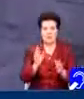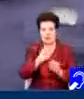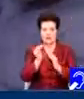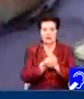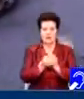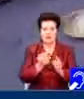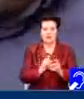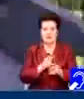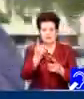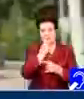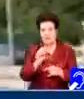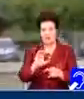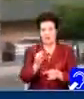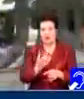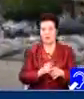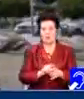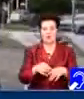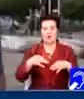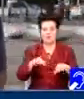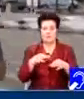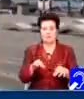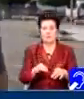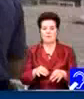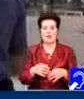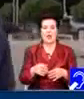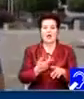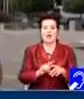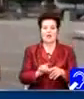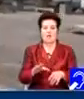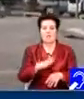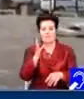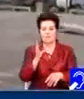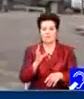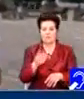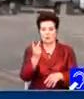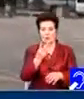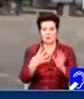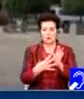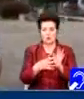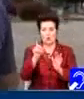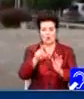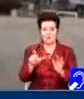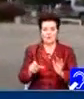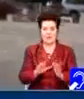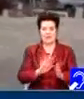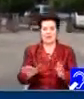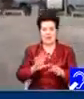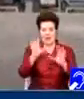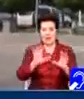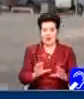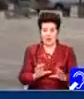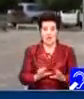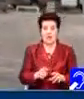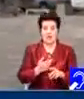croată a primit o informație că la bordul unui vehicul de transport marfă, înmatriculat în Austria, se află 29 de imigranți ilegali, inclusiv